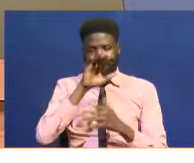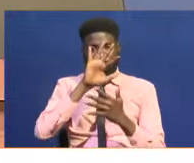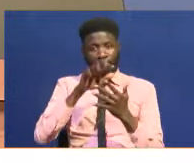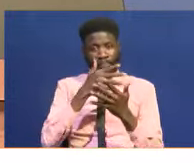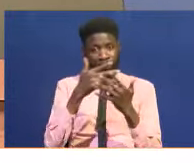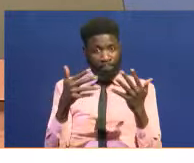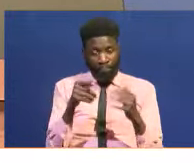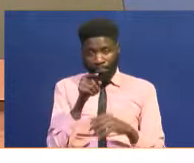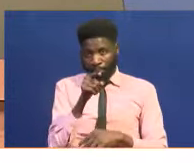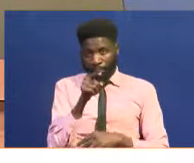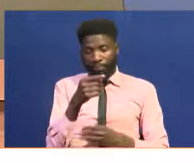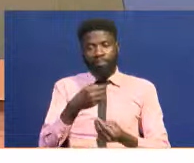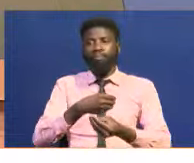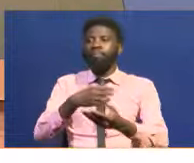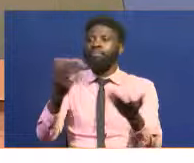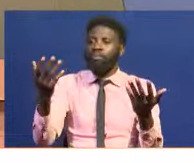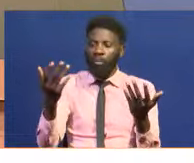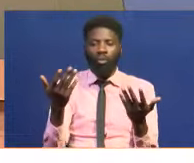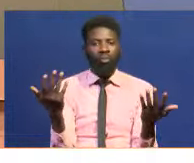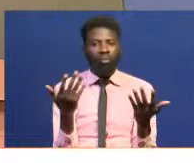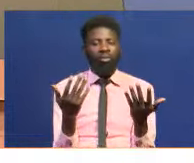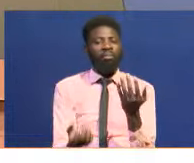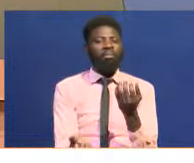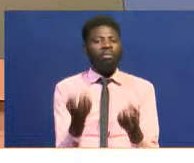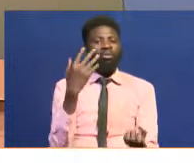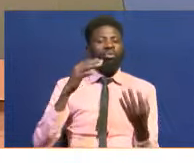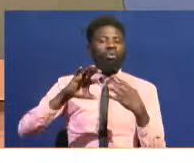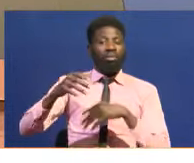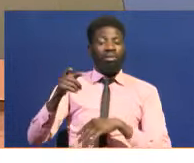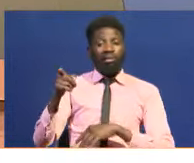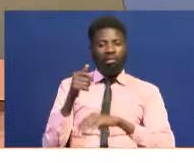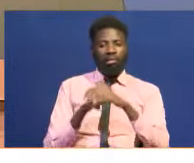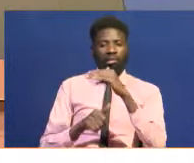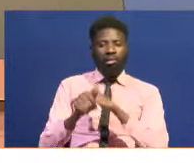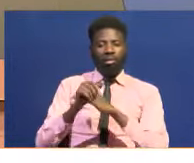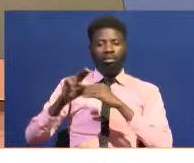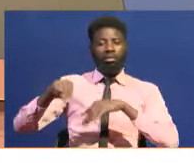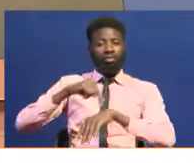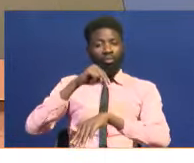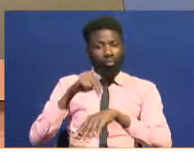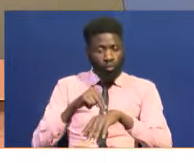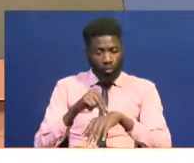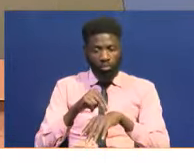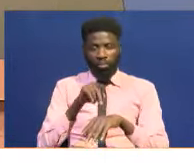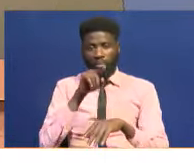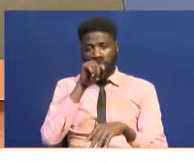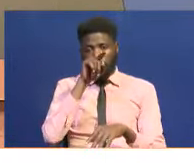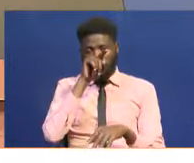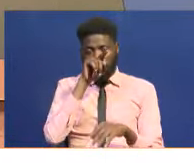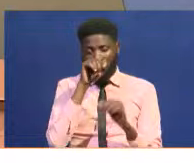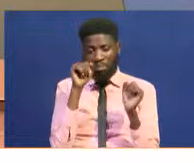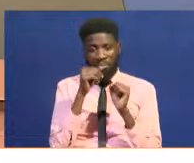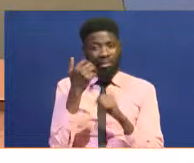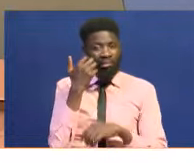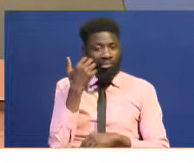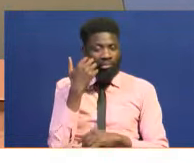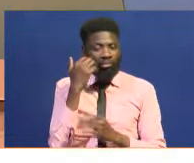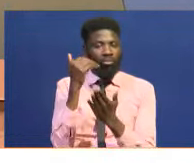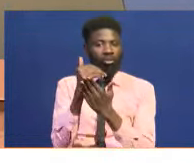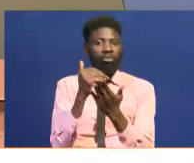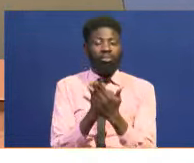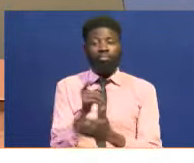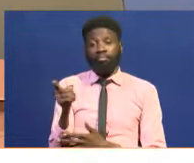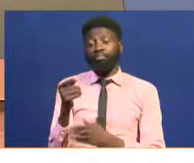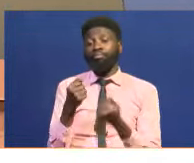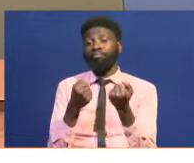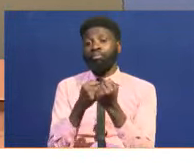dawa ya kudumu katika kaunti ya Baringo kwa hisani ya mpango wa kitaifa wa malaria. Mradi huo unaofadhiliwa na hazina ya ulimwengu